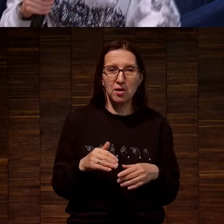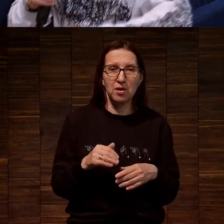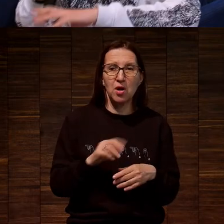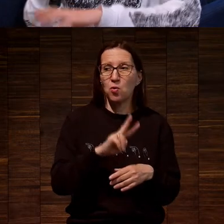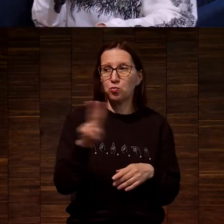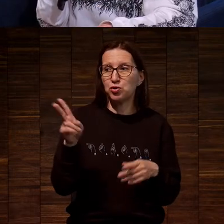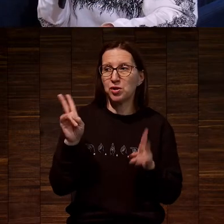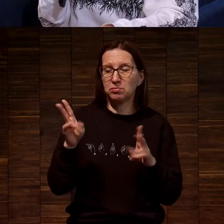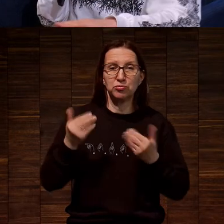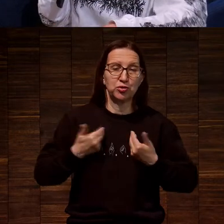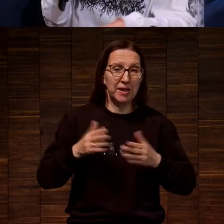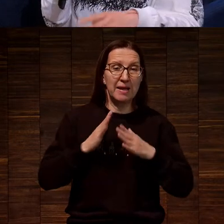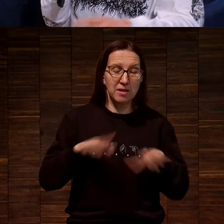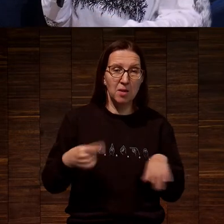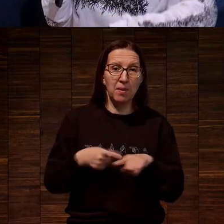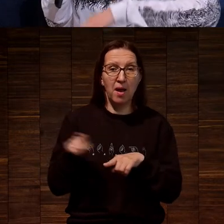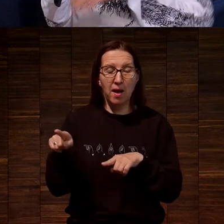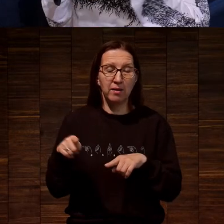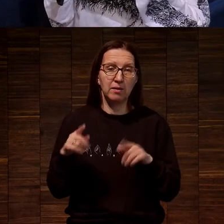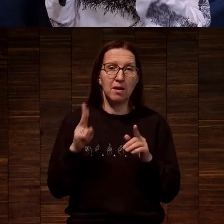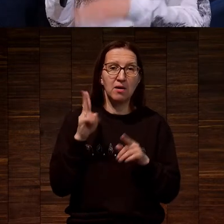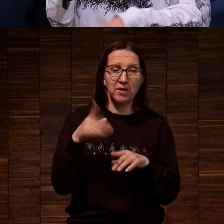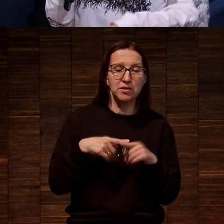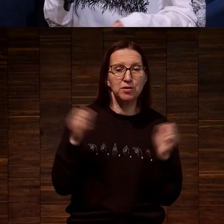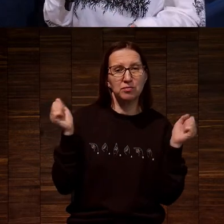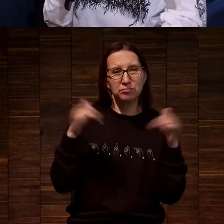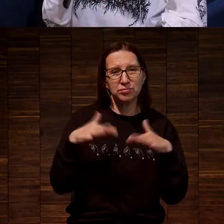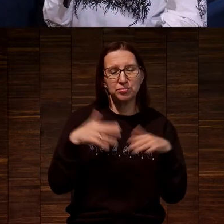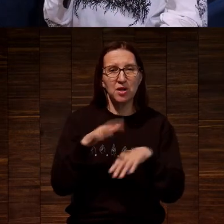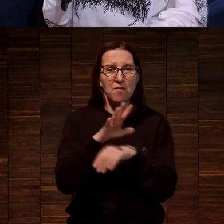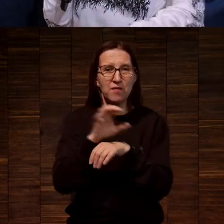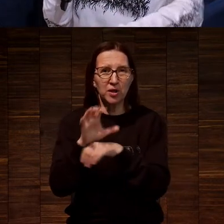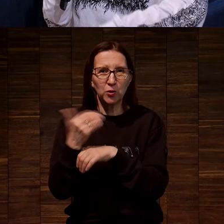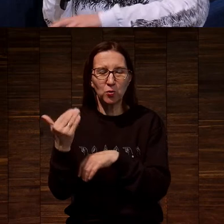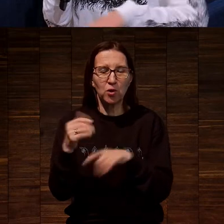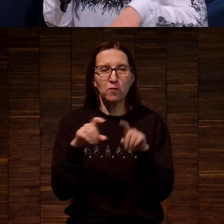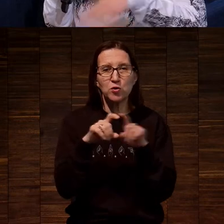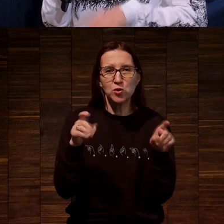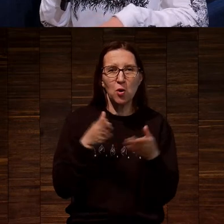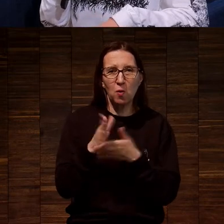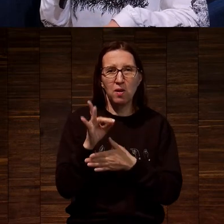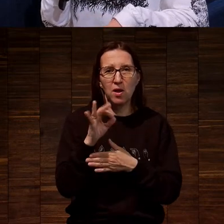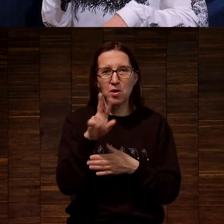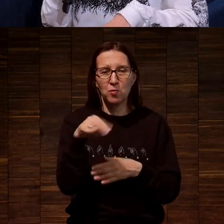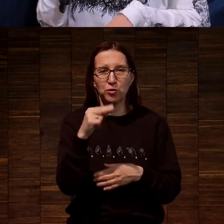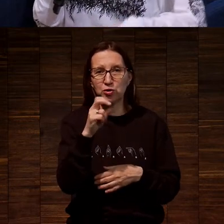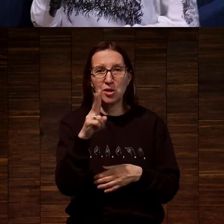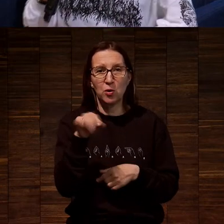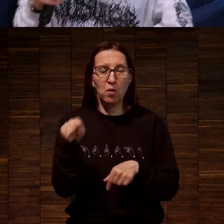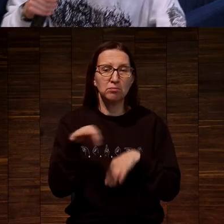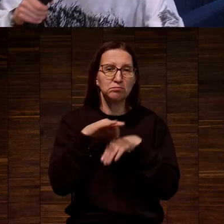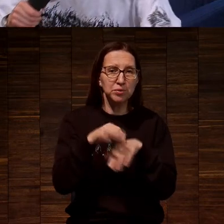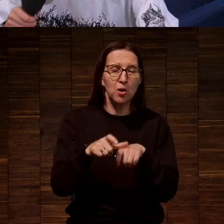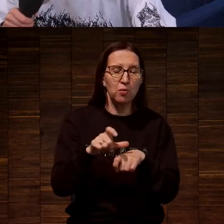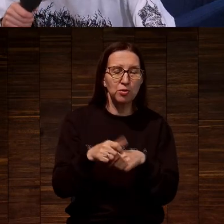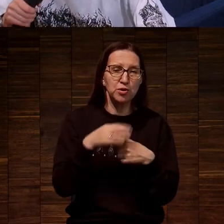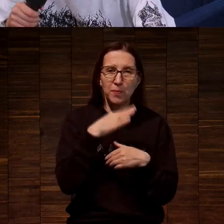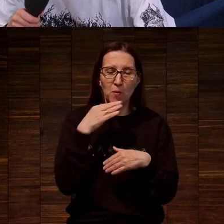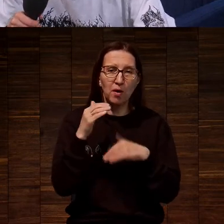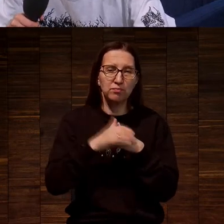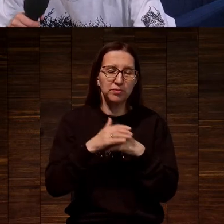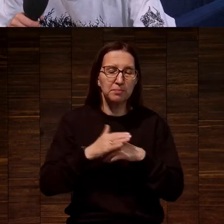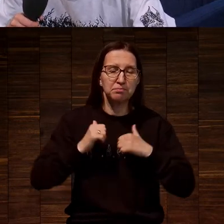время уже не живут, но эта квартира была тусовая для фотографов, по-моему, там была школа Родченко, провела очень много приятных